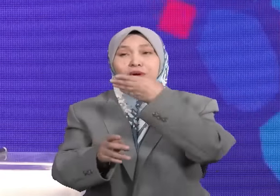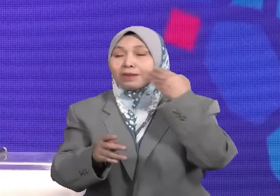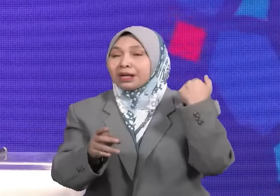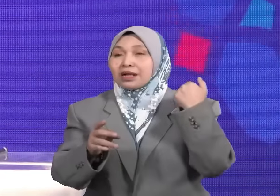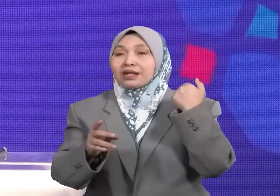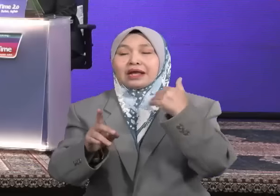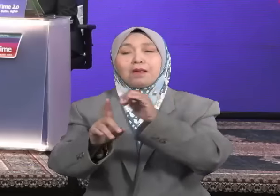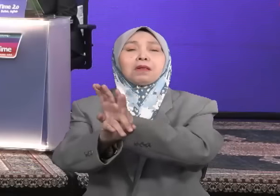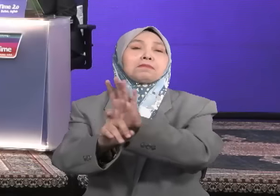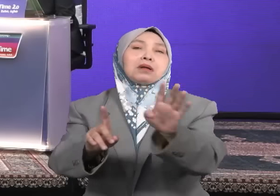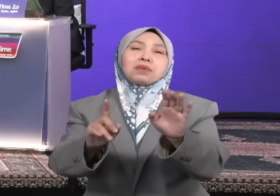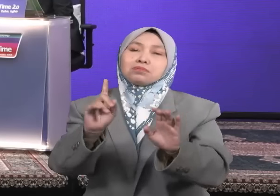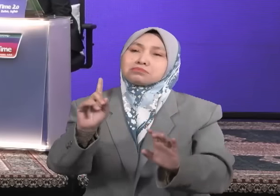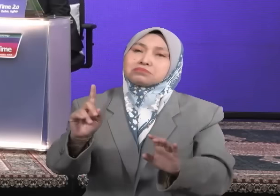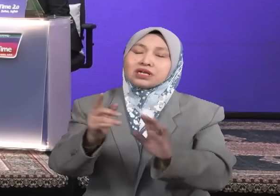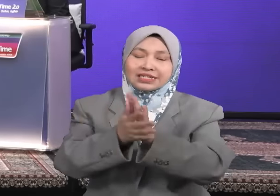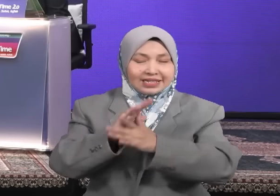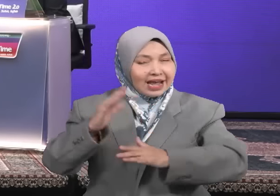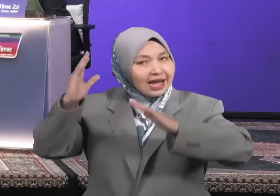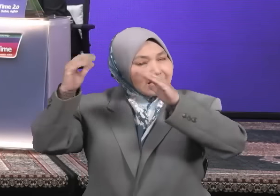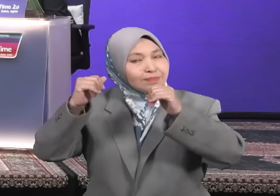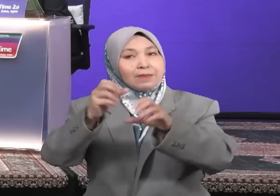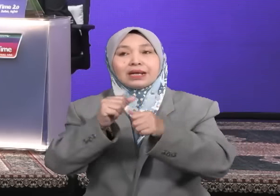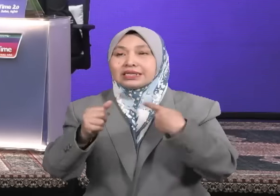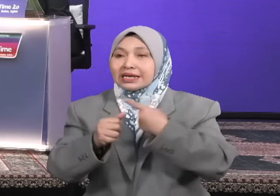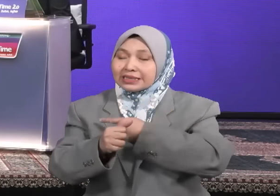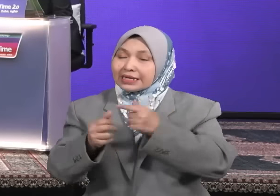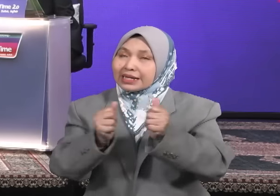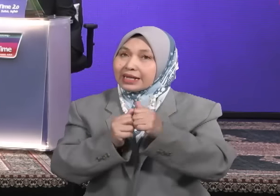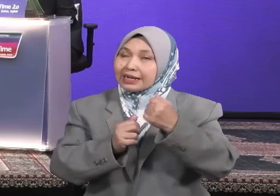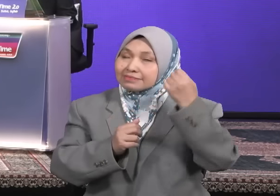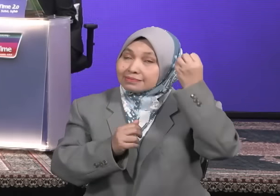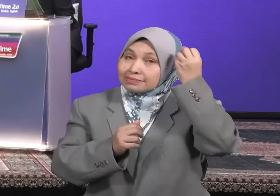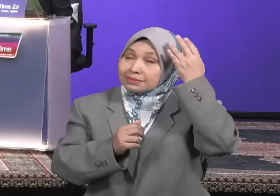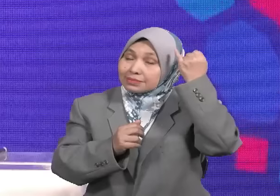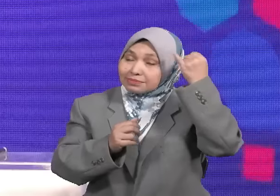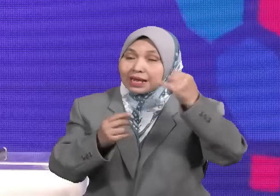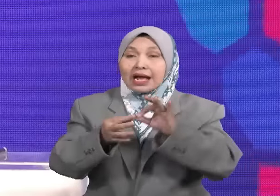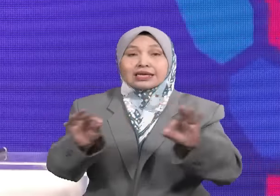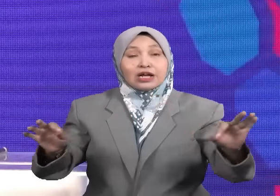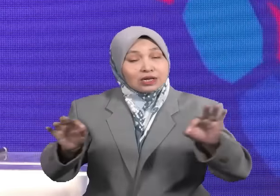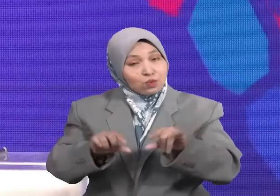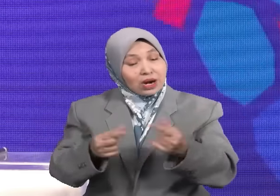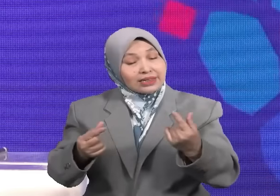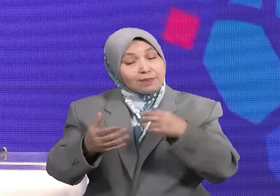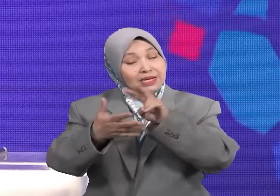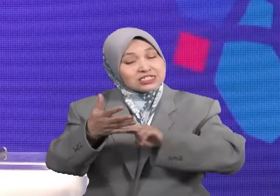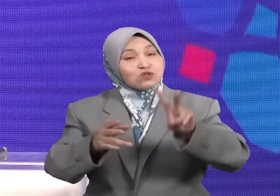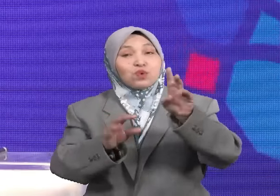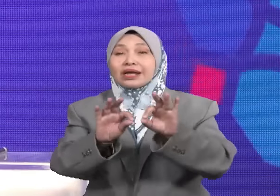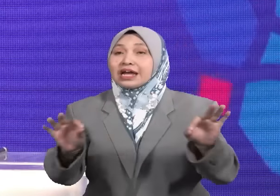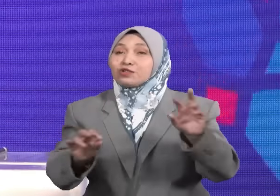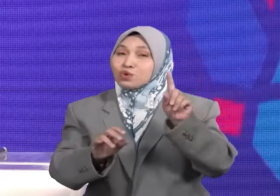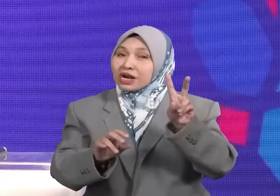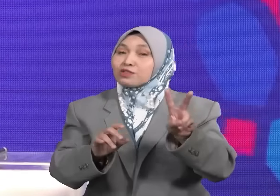kita bimbang. Baik, mudah-mudahan dapat kita relatekan dengan inspirasi daripada ayat-ayat Al-Quran. Kita baca terlebih dahulu dua ayat,